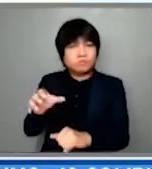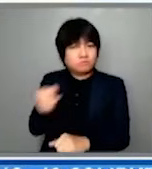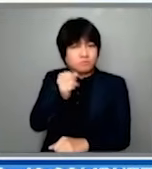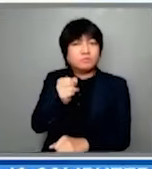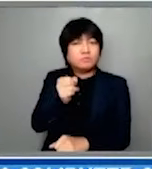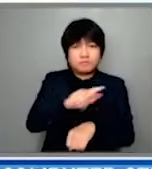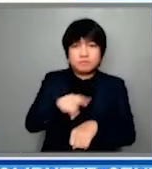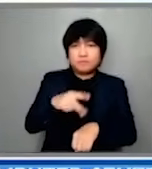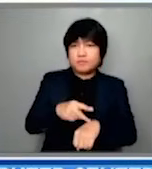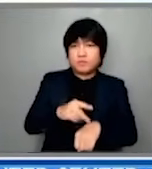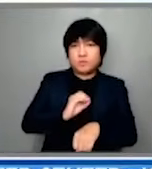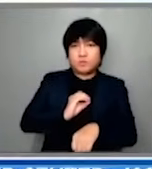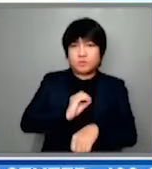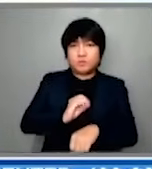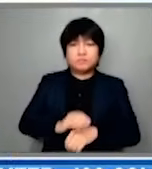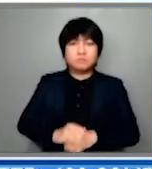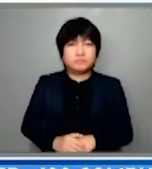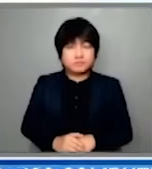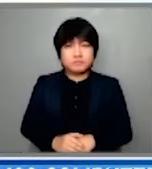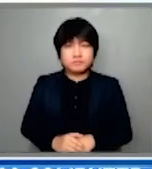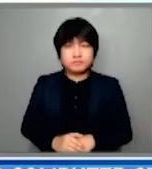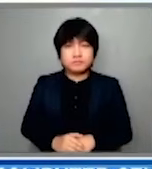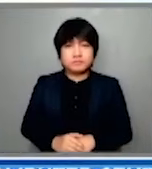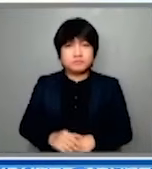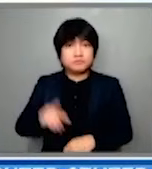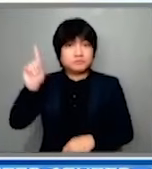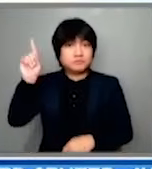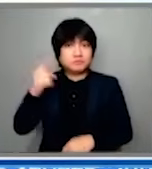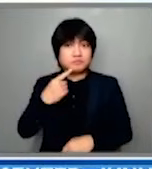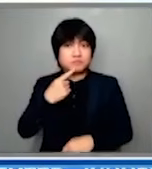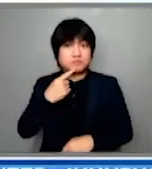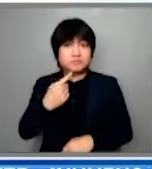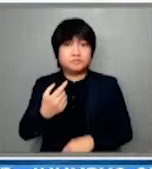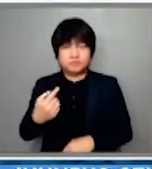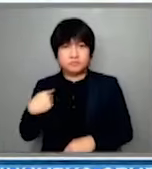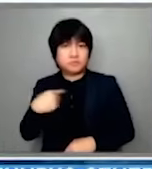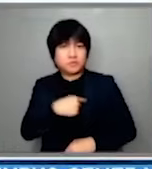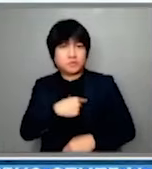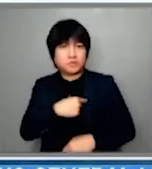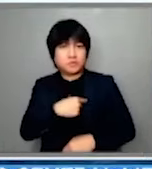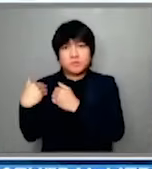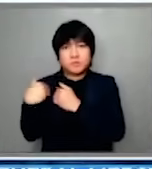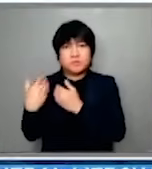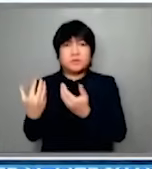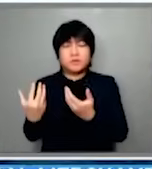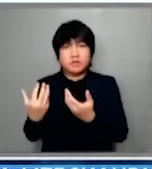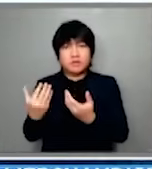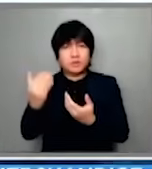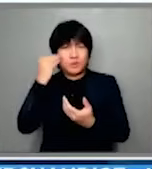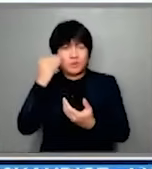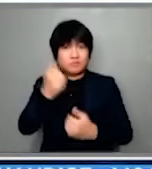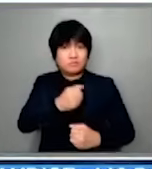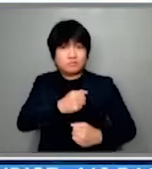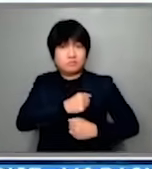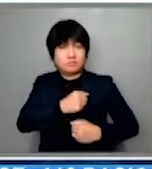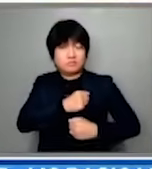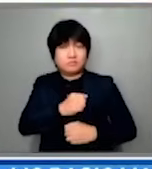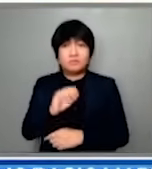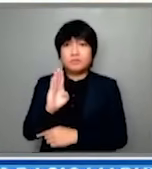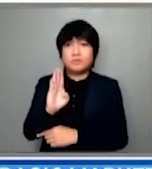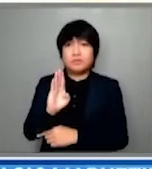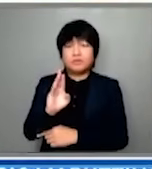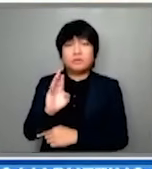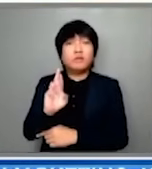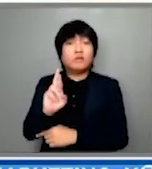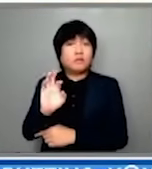Responsibilidad po namin, obligasyon po namin na bigyan ng supply yung mga sundalo natin dun sa BRP Sierra Madre sa Ayungin Shoal.